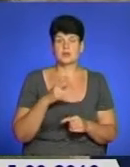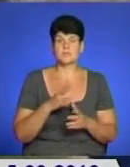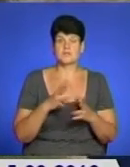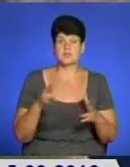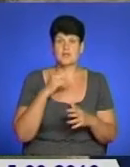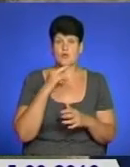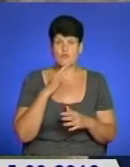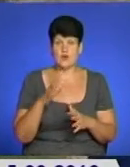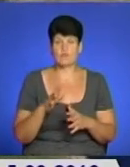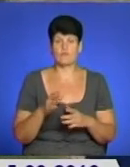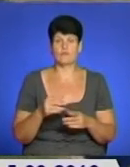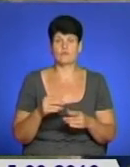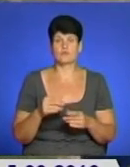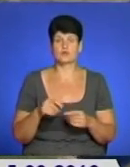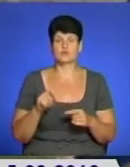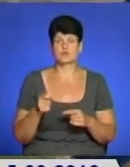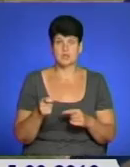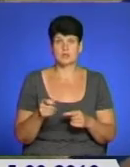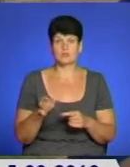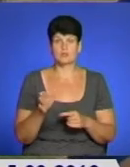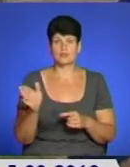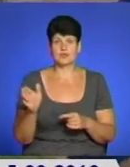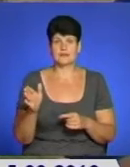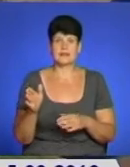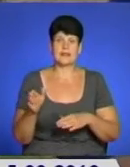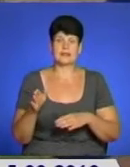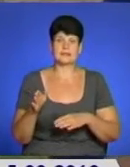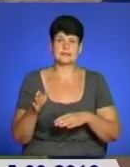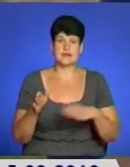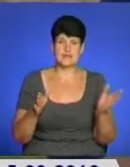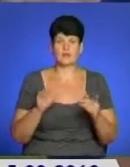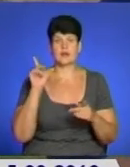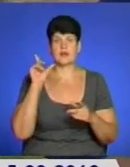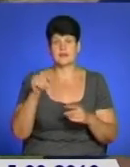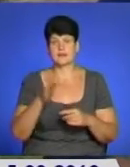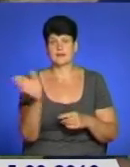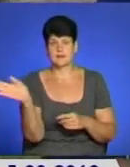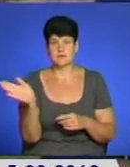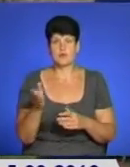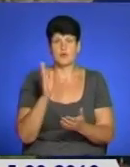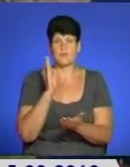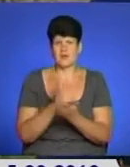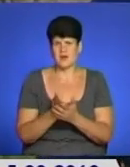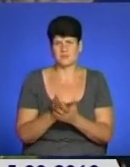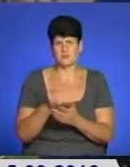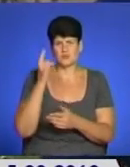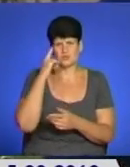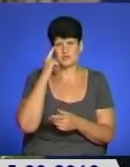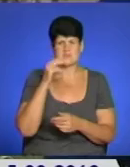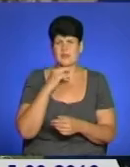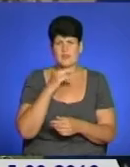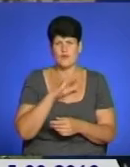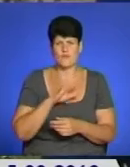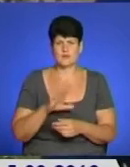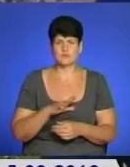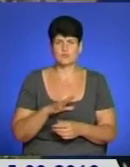що включили поворот наліво, їхали направо, або взагалі прямо і поворот не виключався. Думаю, це була банальна неуважність, але я